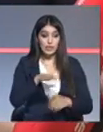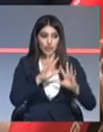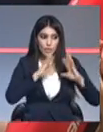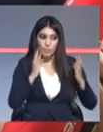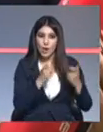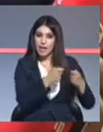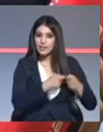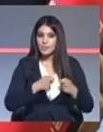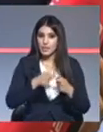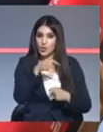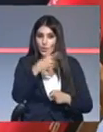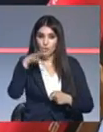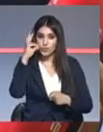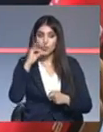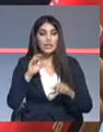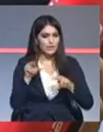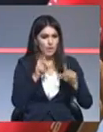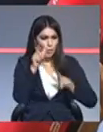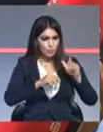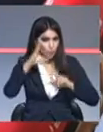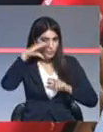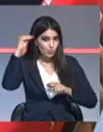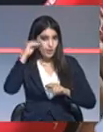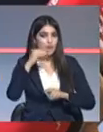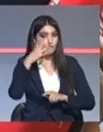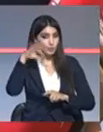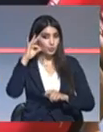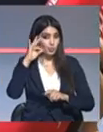من ذلك وكذلك الكفاءات التونسيه